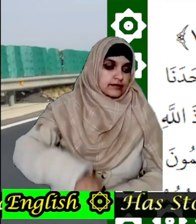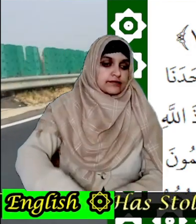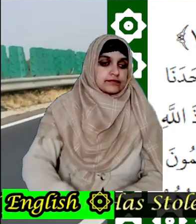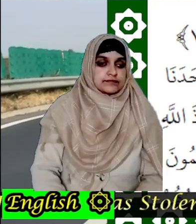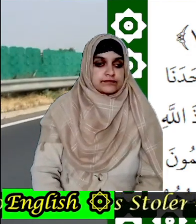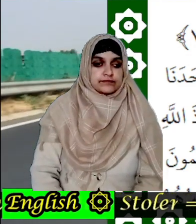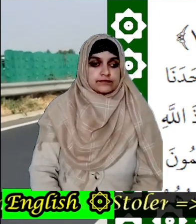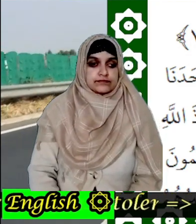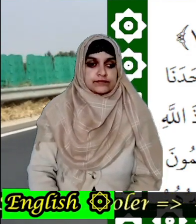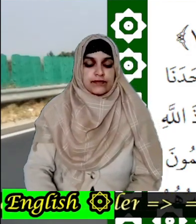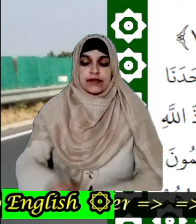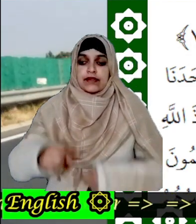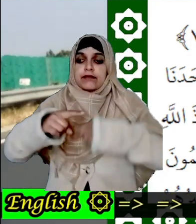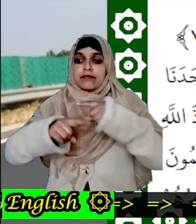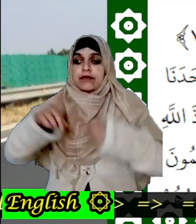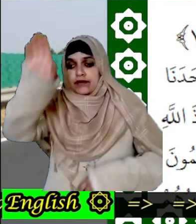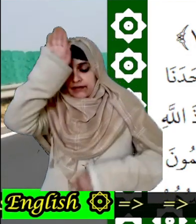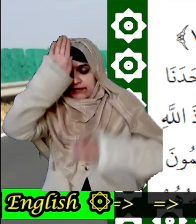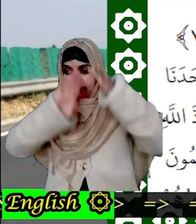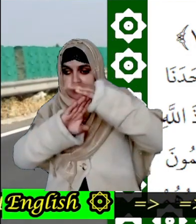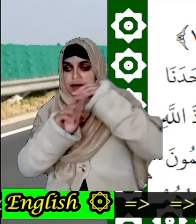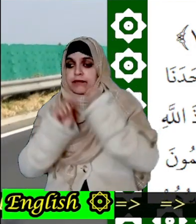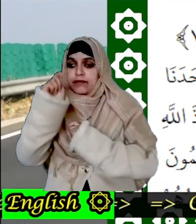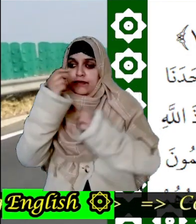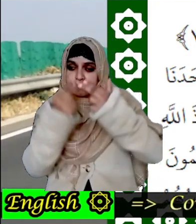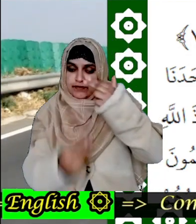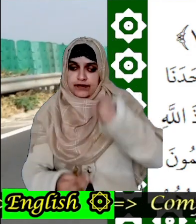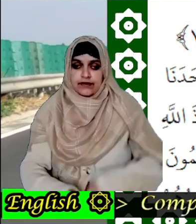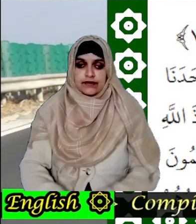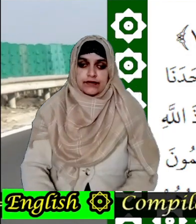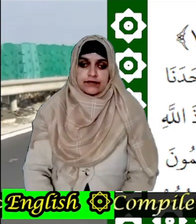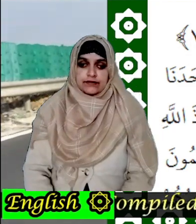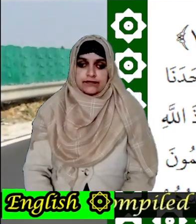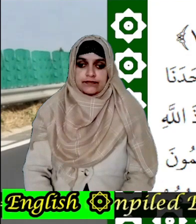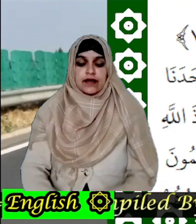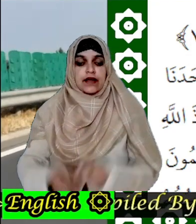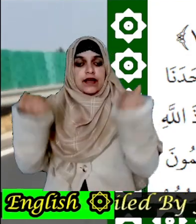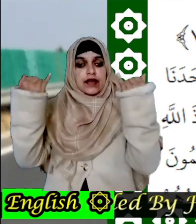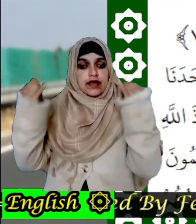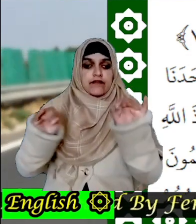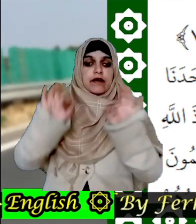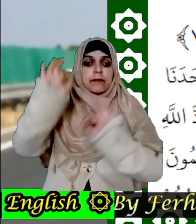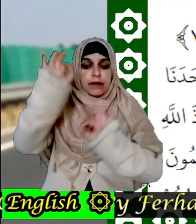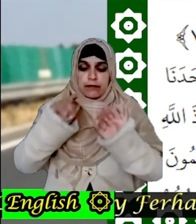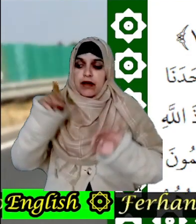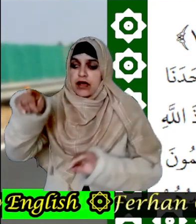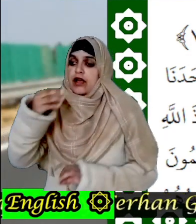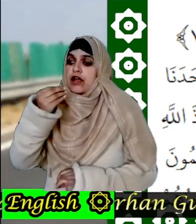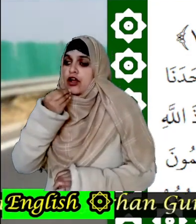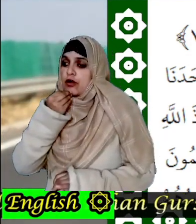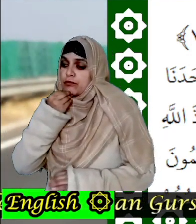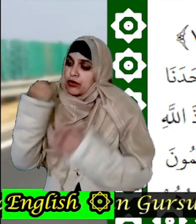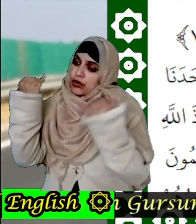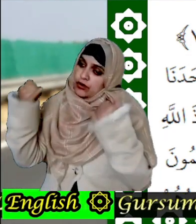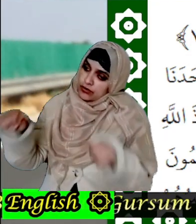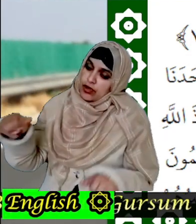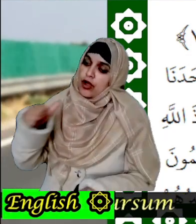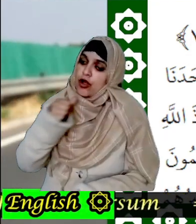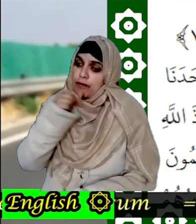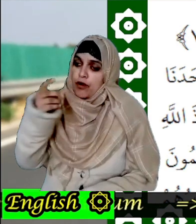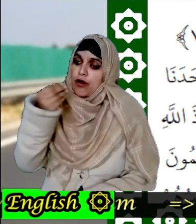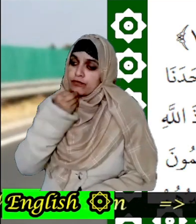من المحسنين أتقاري توسق الراهي فخذ أهدنا مكانه وتقوخين يبقى